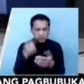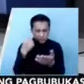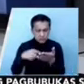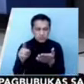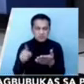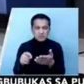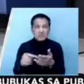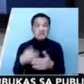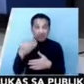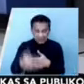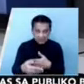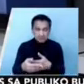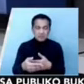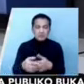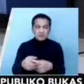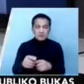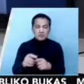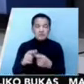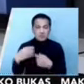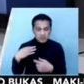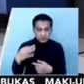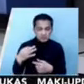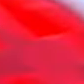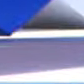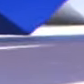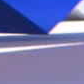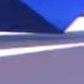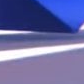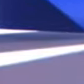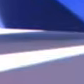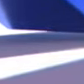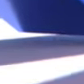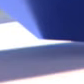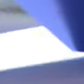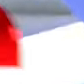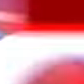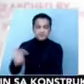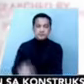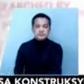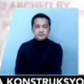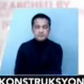2025 elections. Nakatutok si Sandra Aguinaldo.